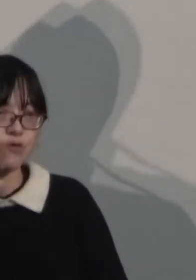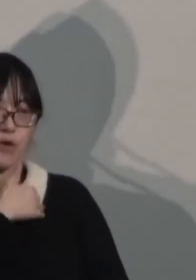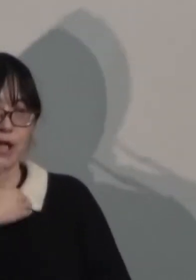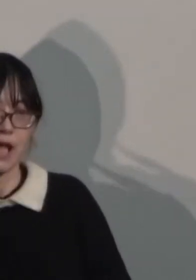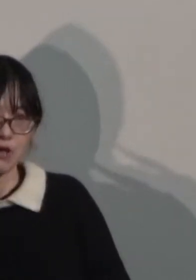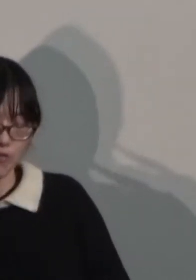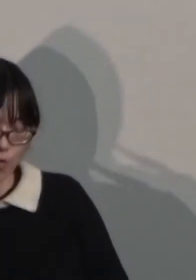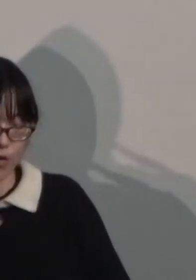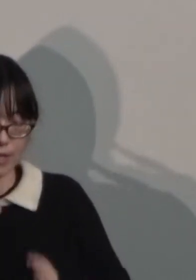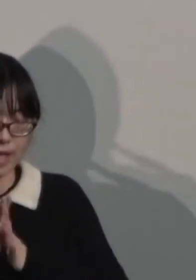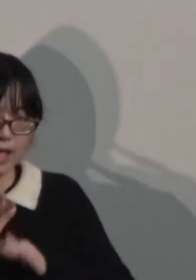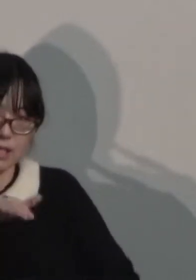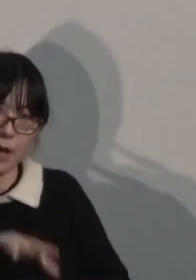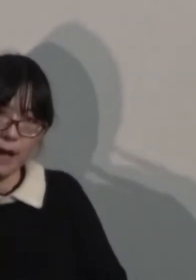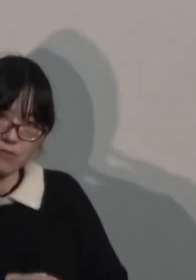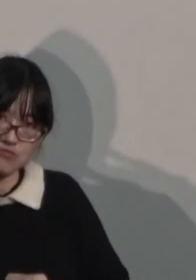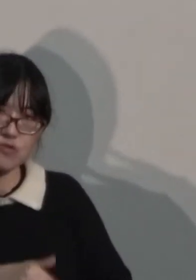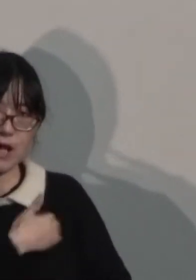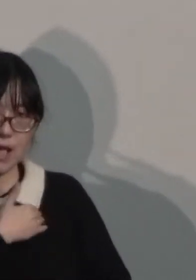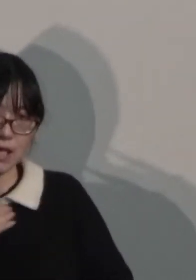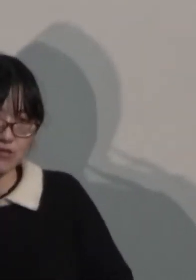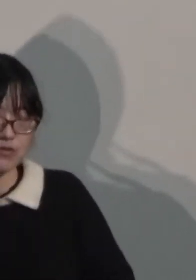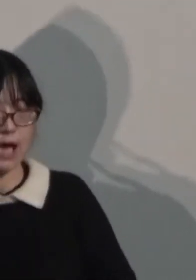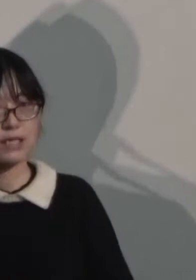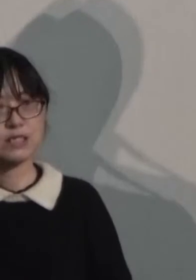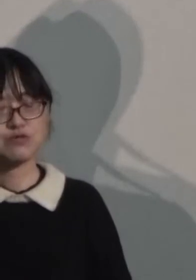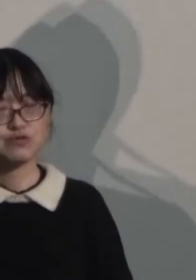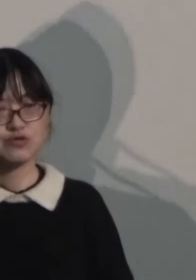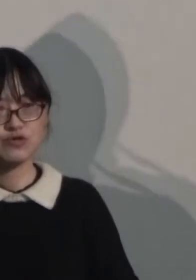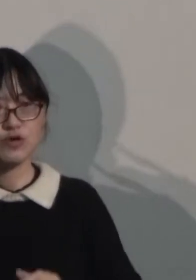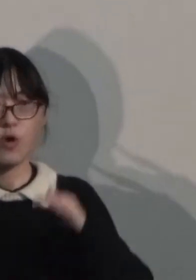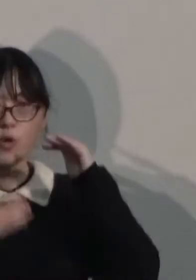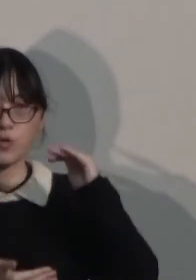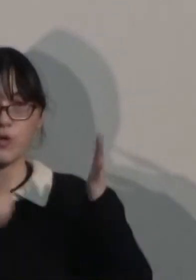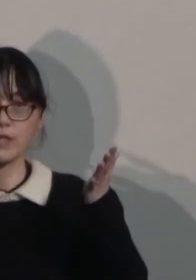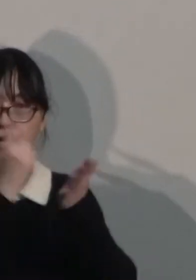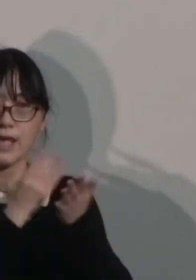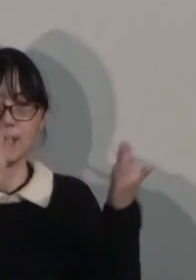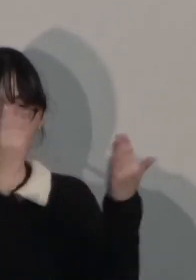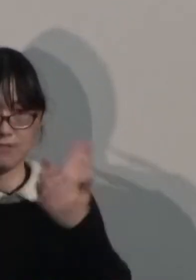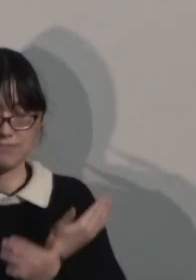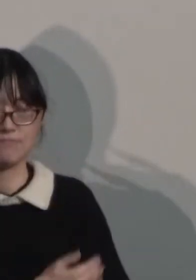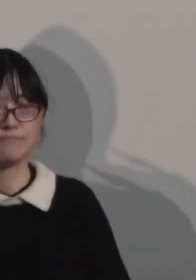で触れるもの、感じるものだけになってしまうでしょう。